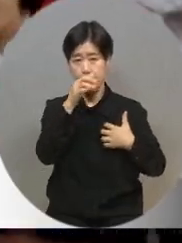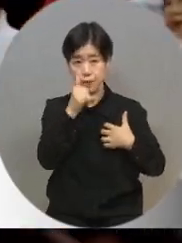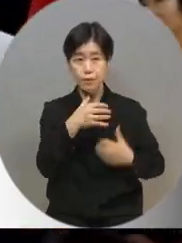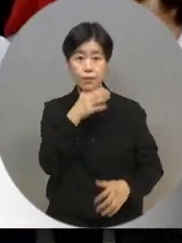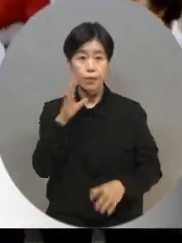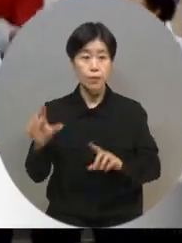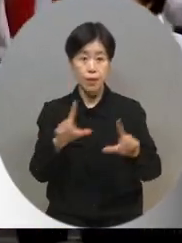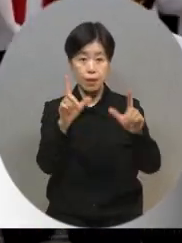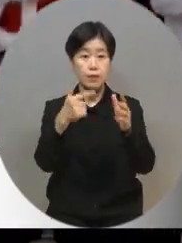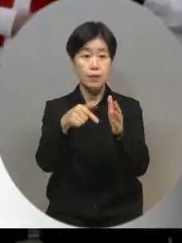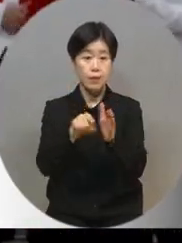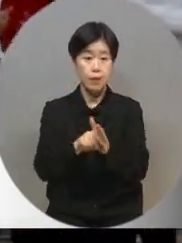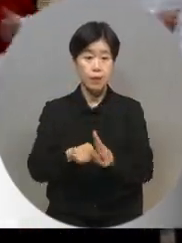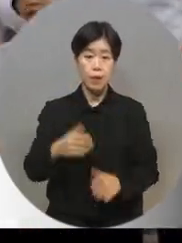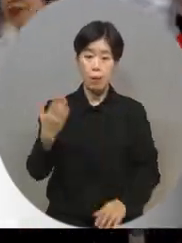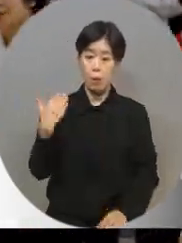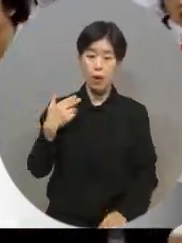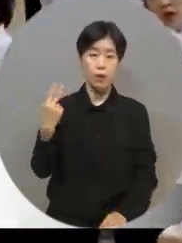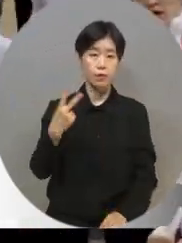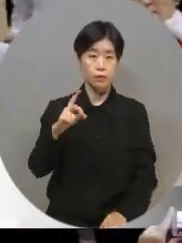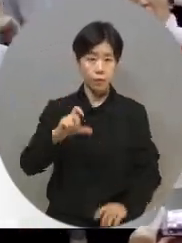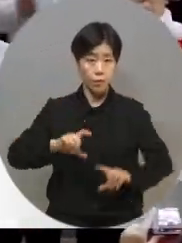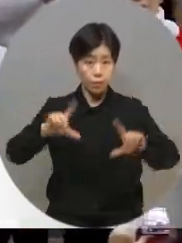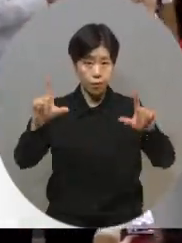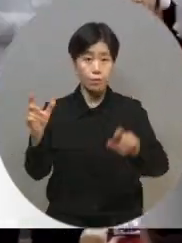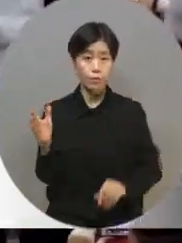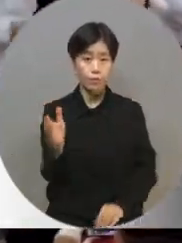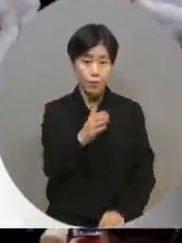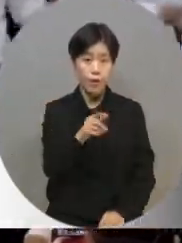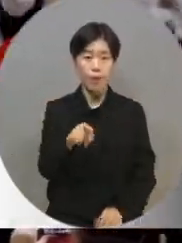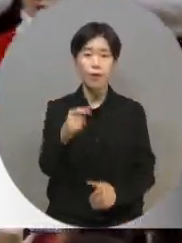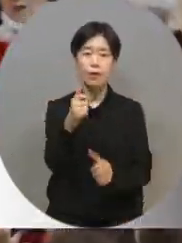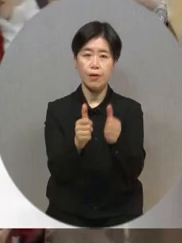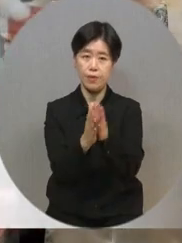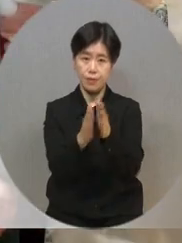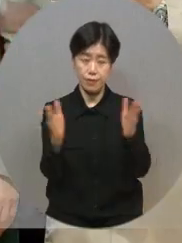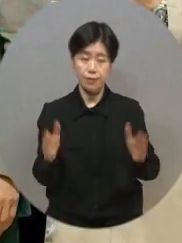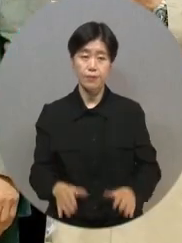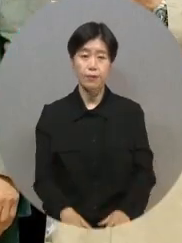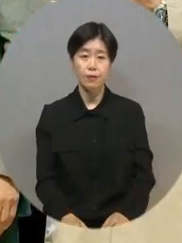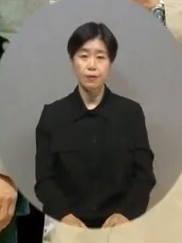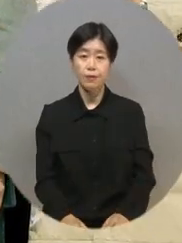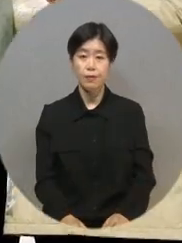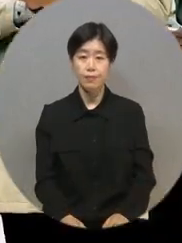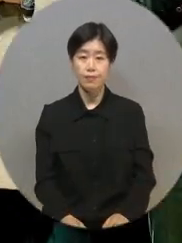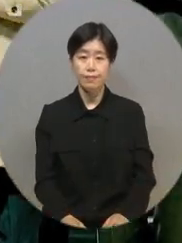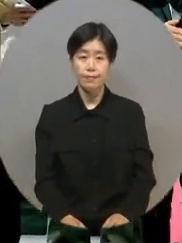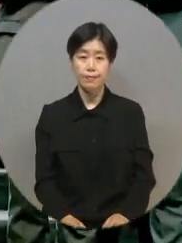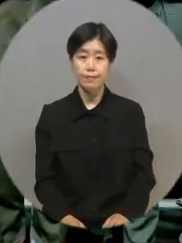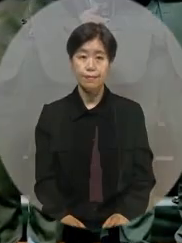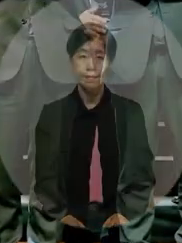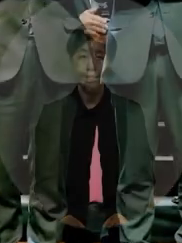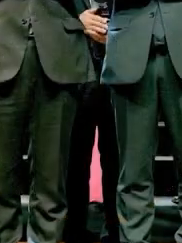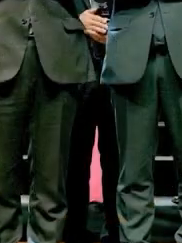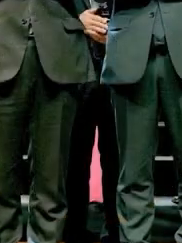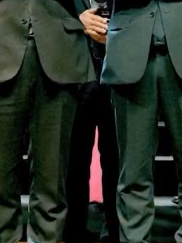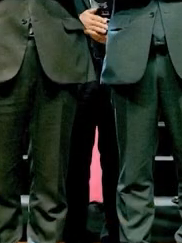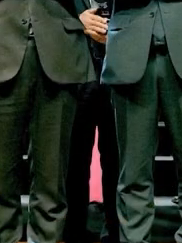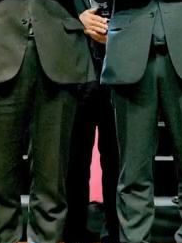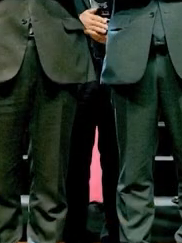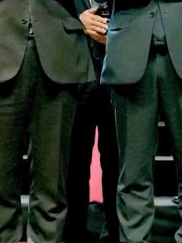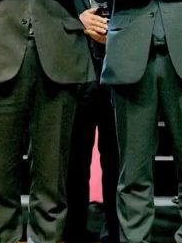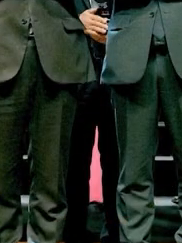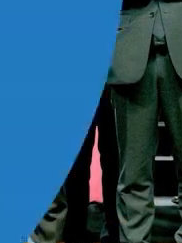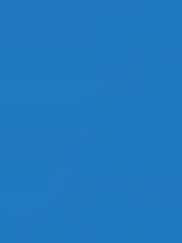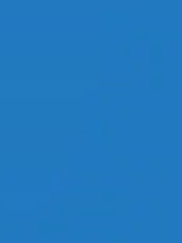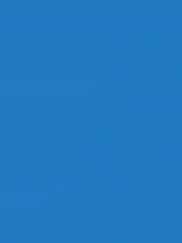지난 2015년부터 꾸준히 시니어 합창단 경연대회를 개최하고 있습니다. 복지TV 뉴스 김난입니다.